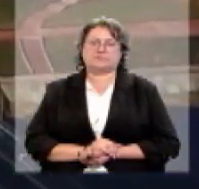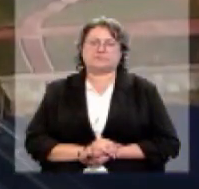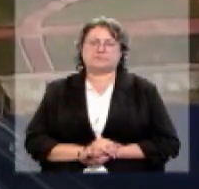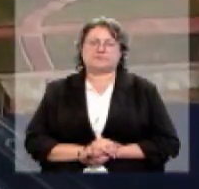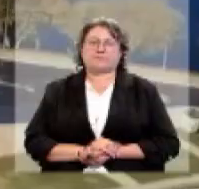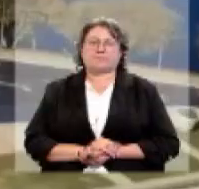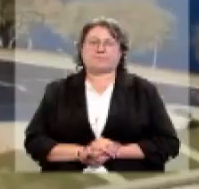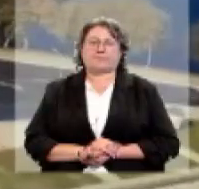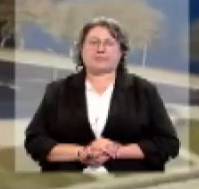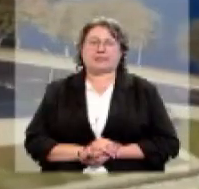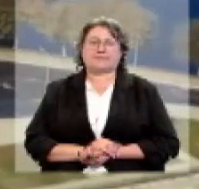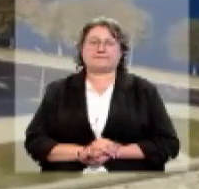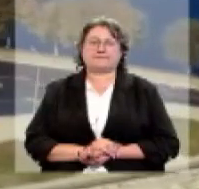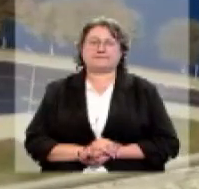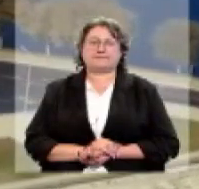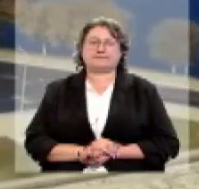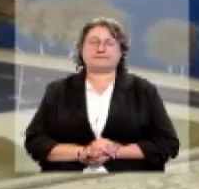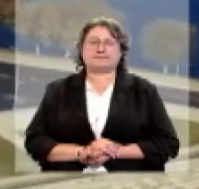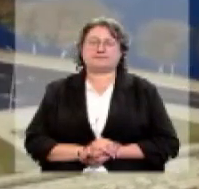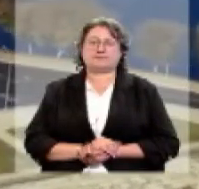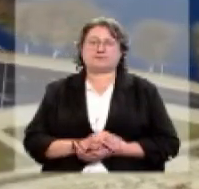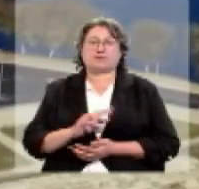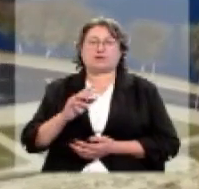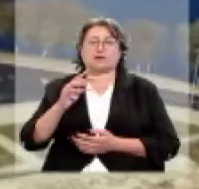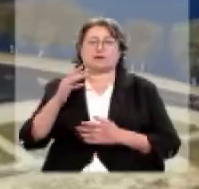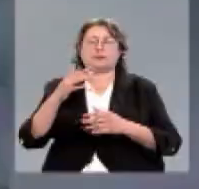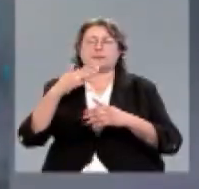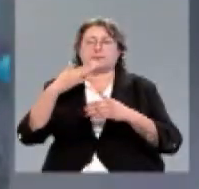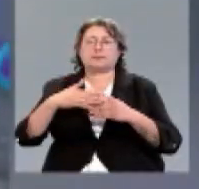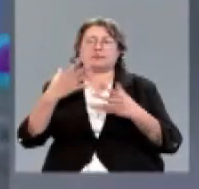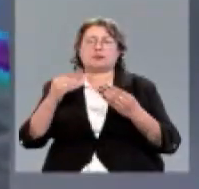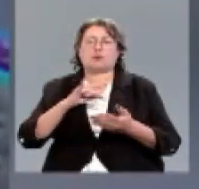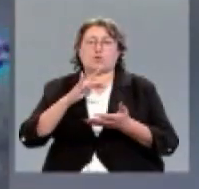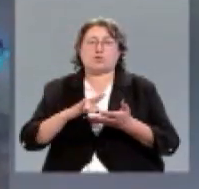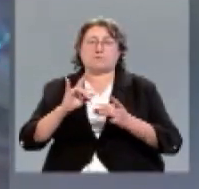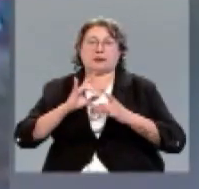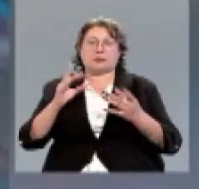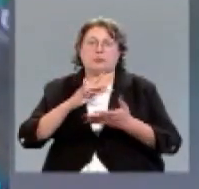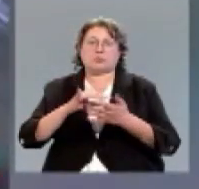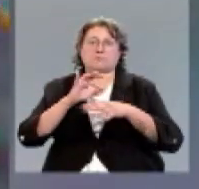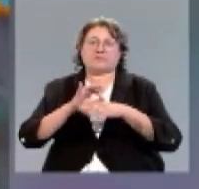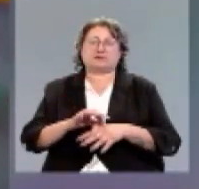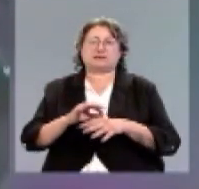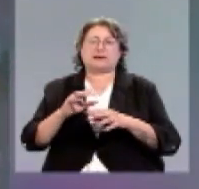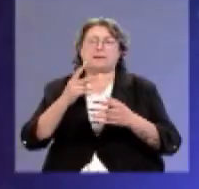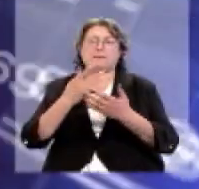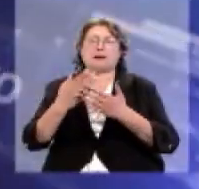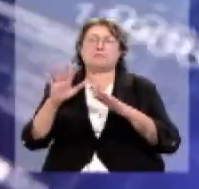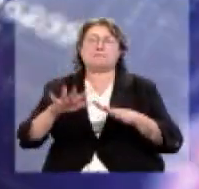Өркие бер Қостанай облыс орталығында шаһардың 144 жылдығына арналған мерекелік іс-шара бастау алды.